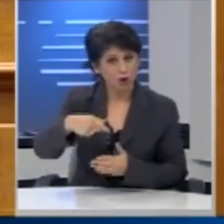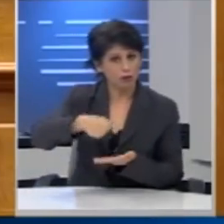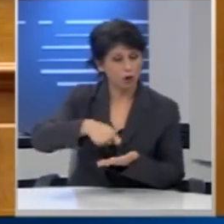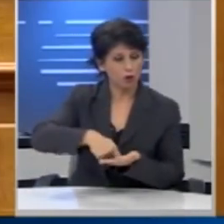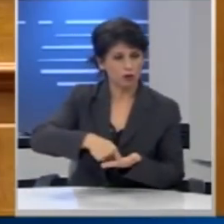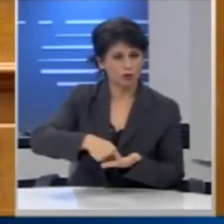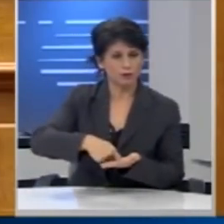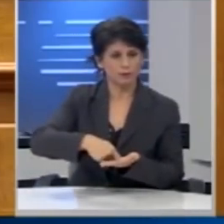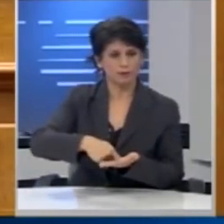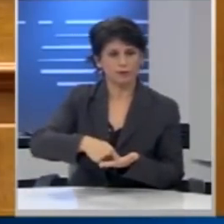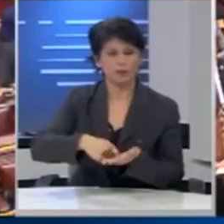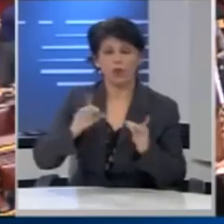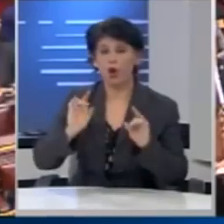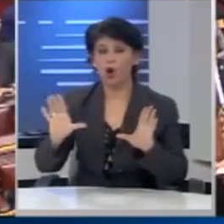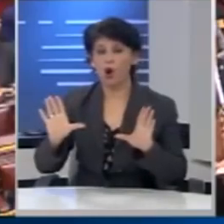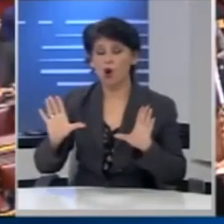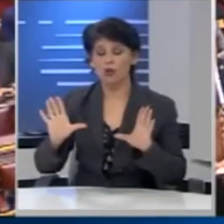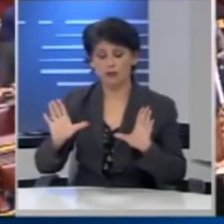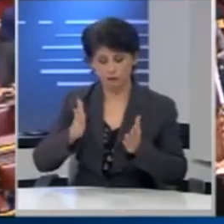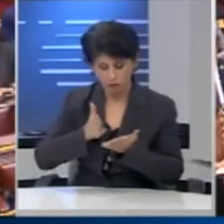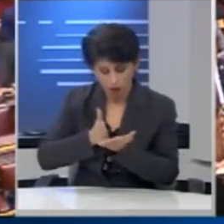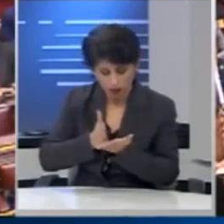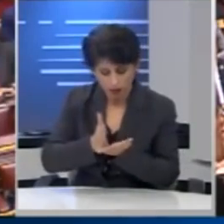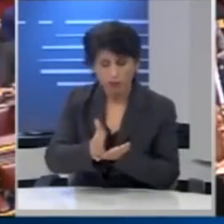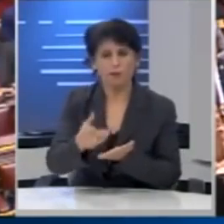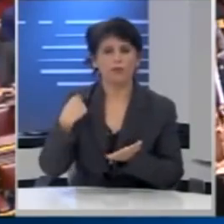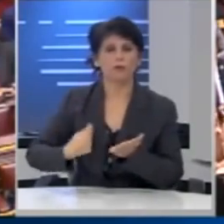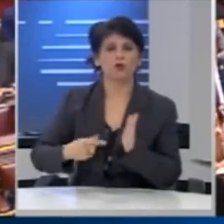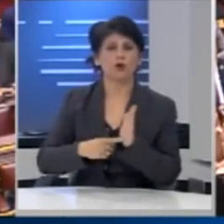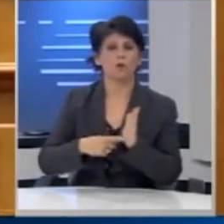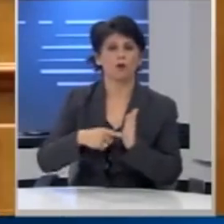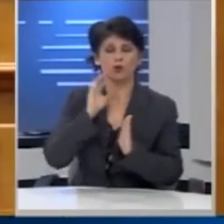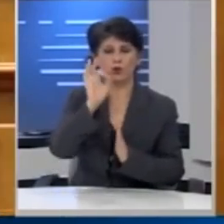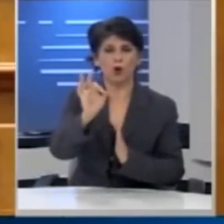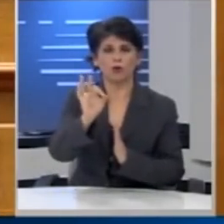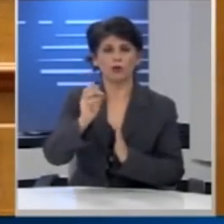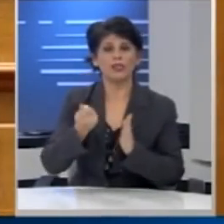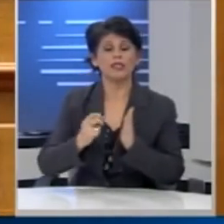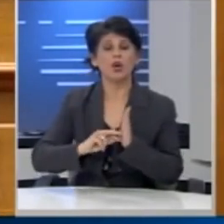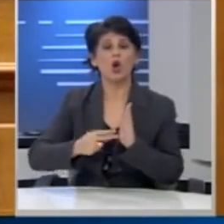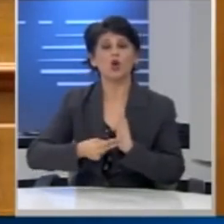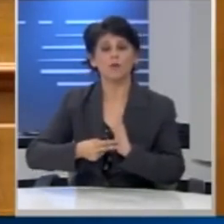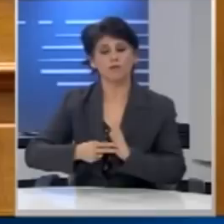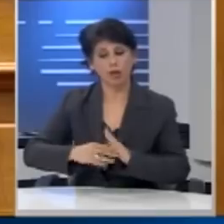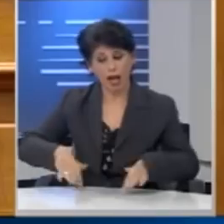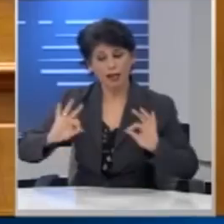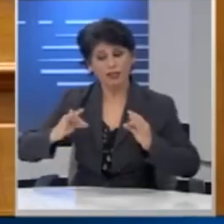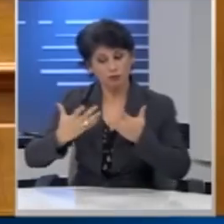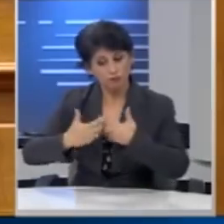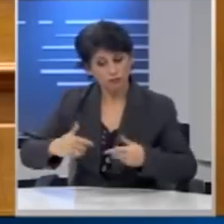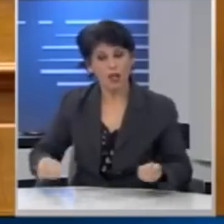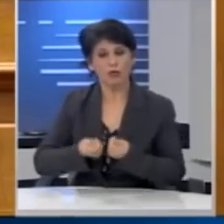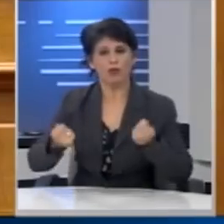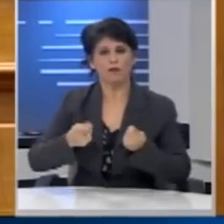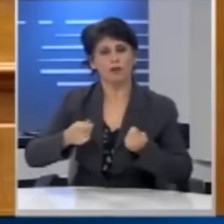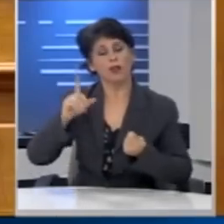φόρους, χωρίς να ξεφεύγεις από τους δημοσιονομικούς στόχους, η οικονομία παίρνει μπροστά. Ίσως το δικό σας